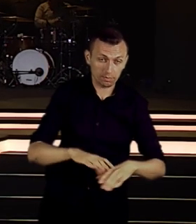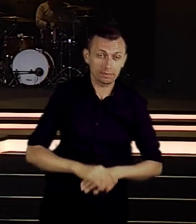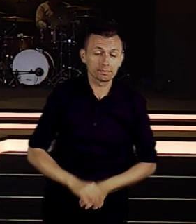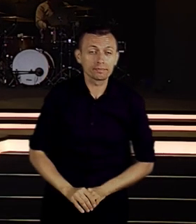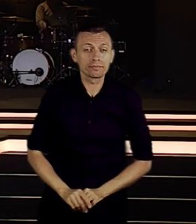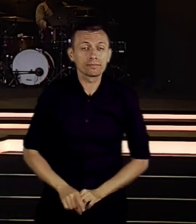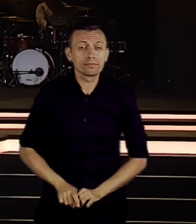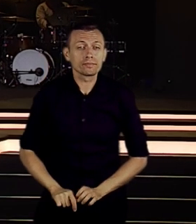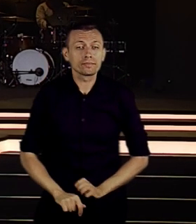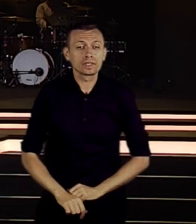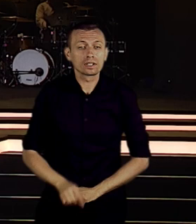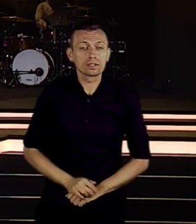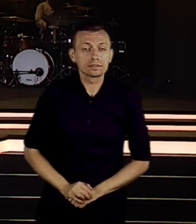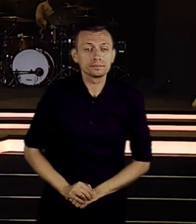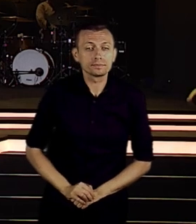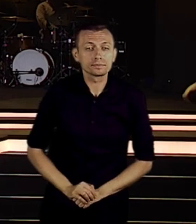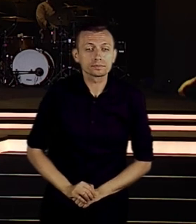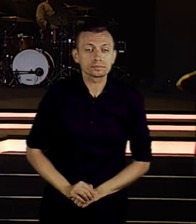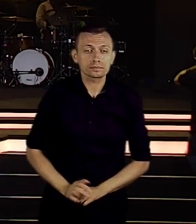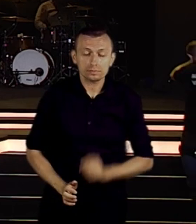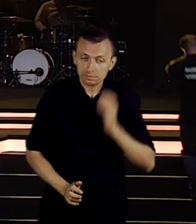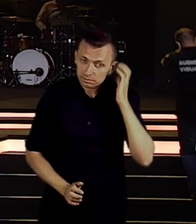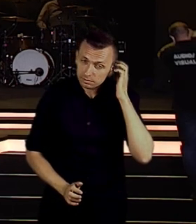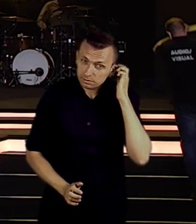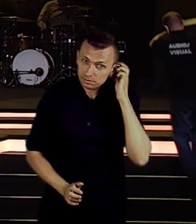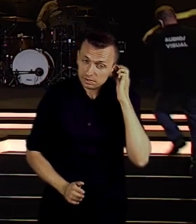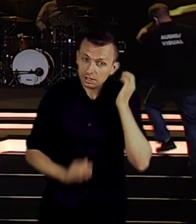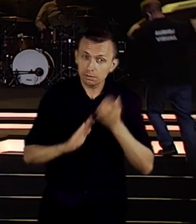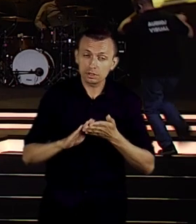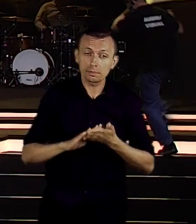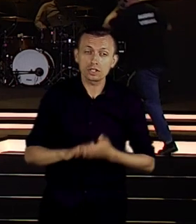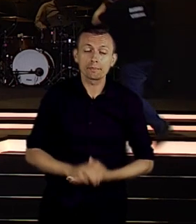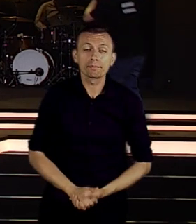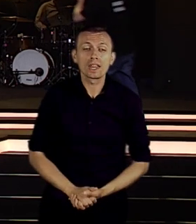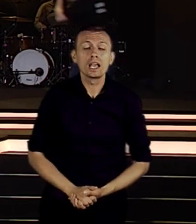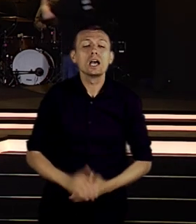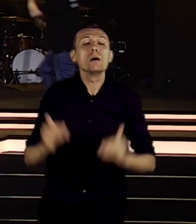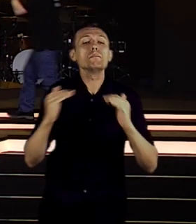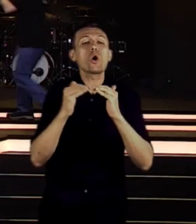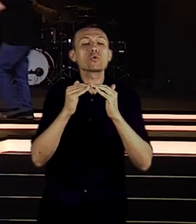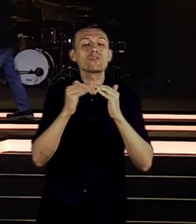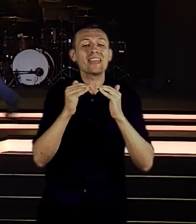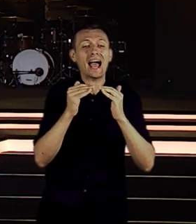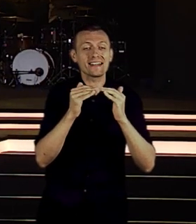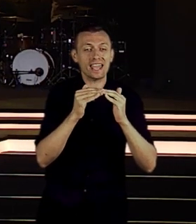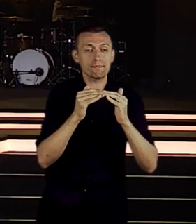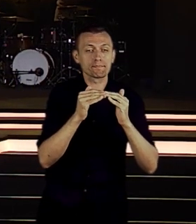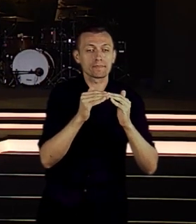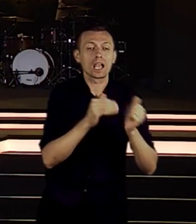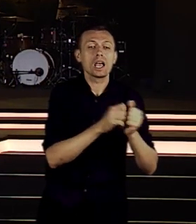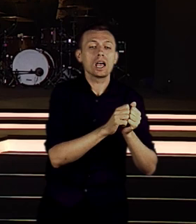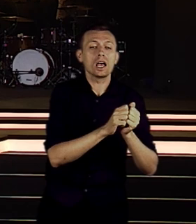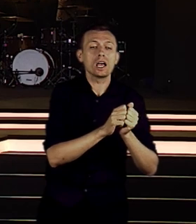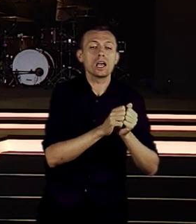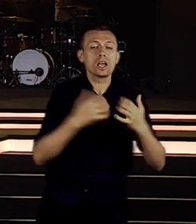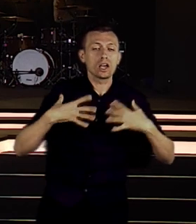Nasze chrześcijańskie życie to podróż. Podróż, podczas